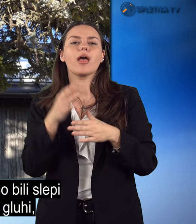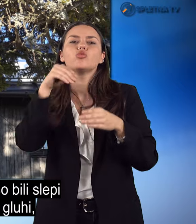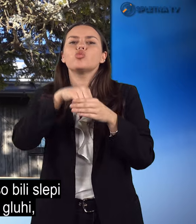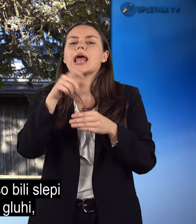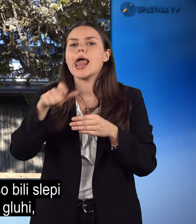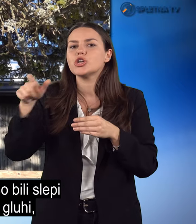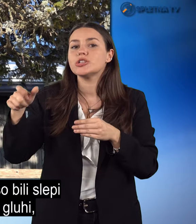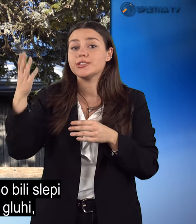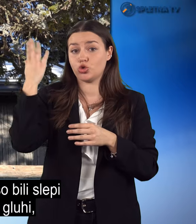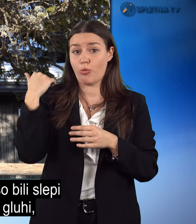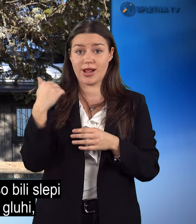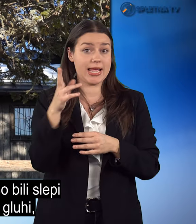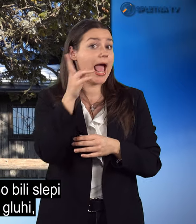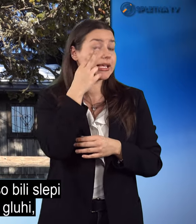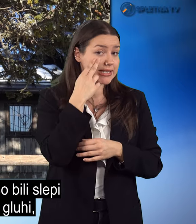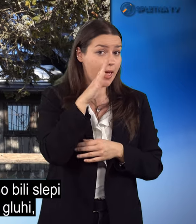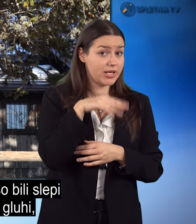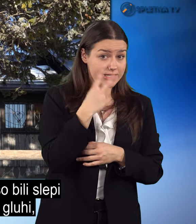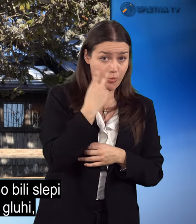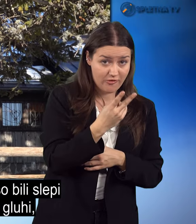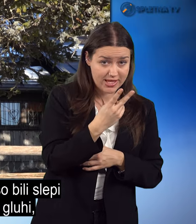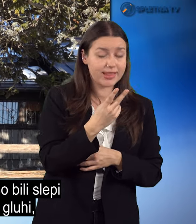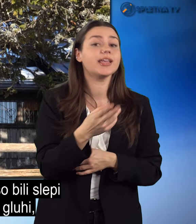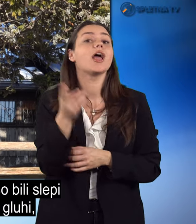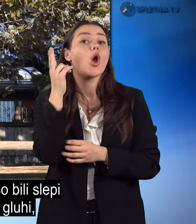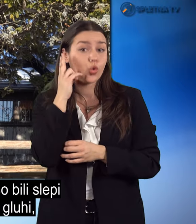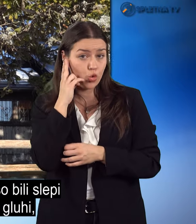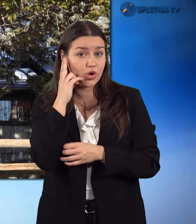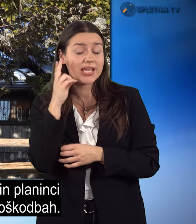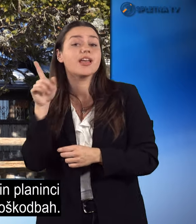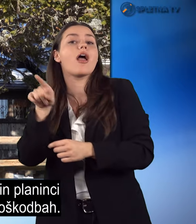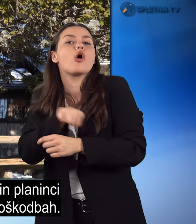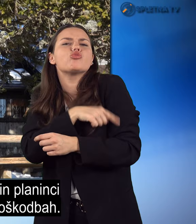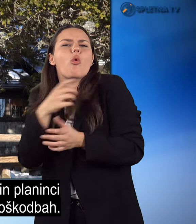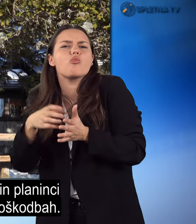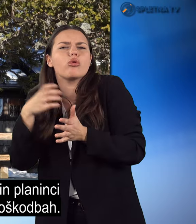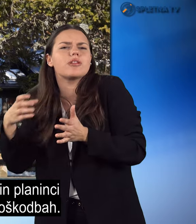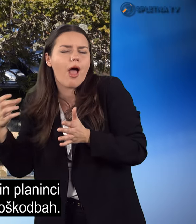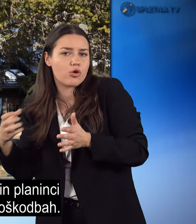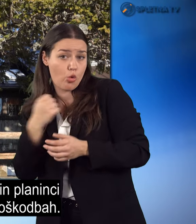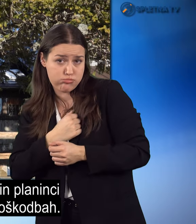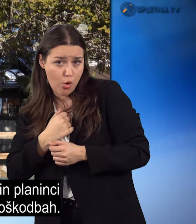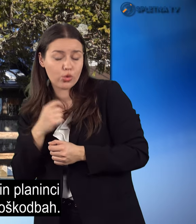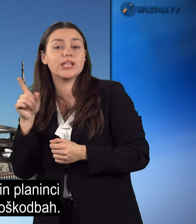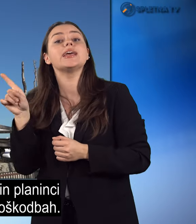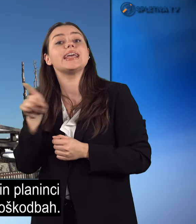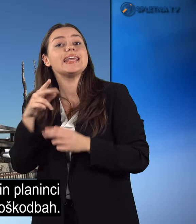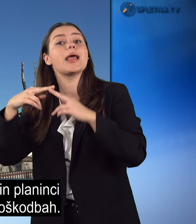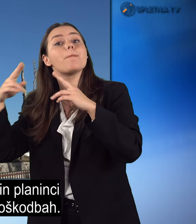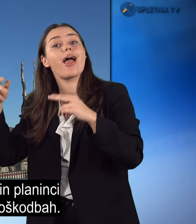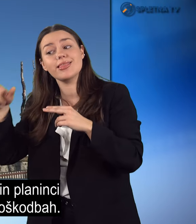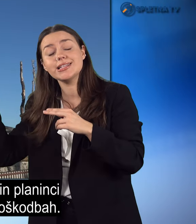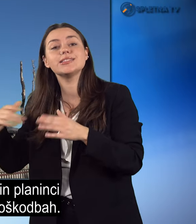Med udeleženci so bili slepi in slabovidni, gluhi, dolgotrajno bolni in planinci po možganskih poškodbah.